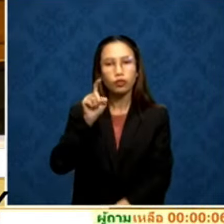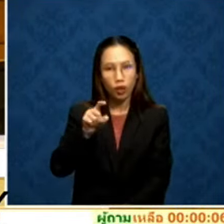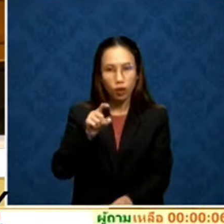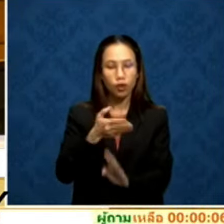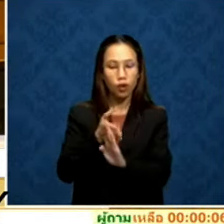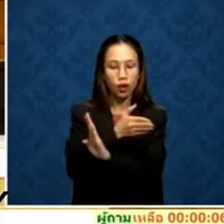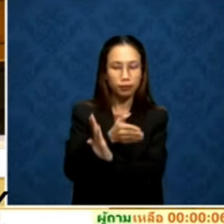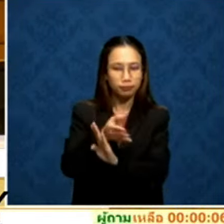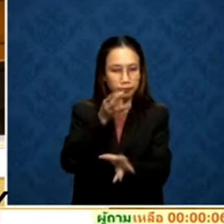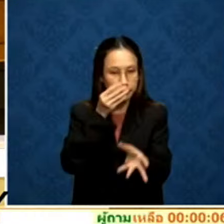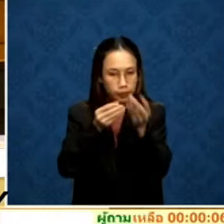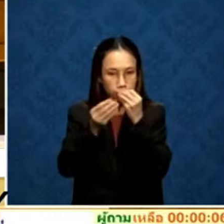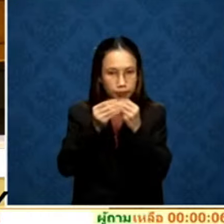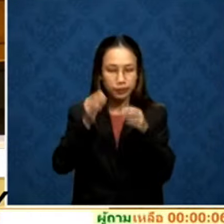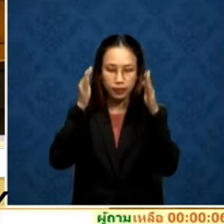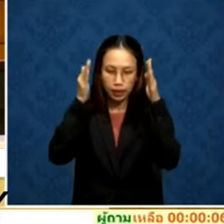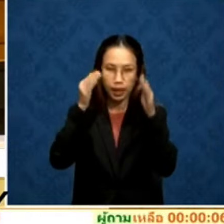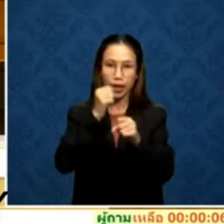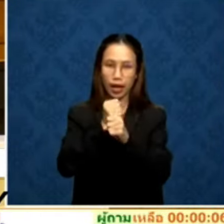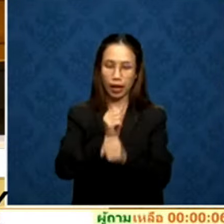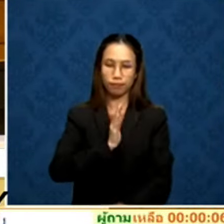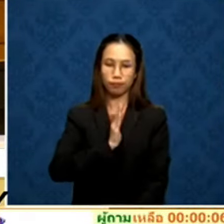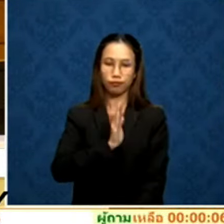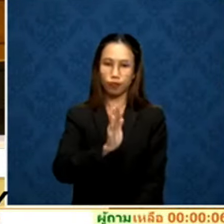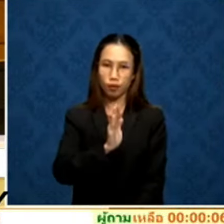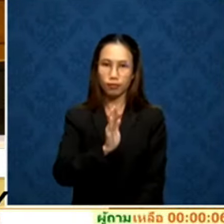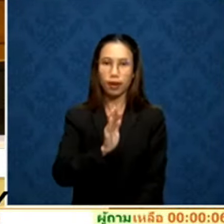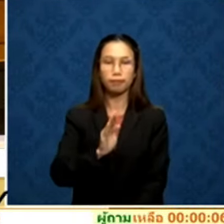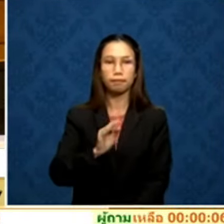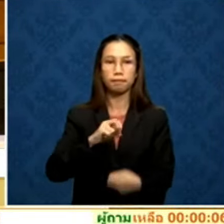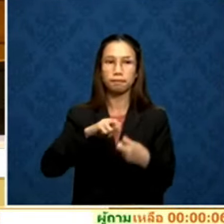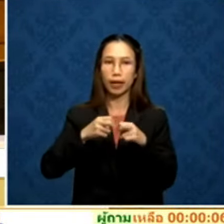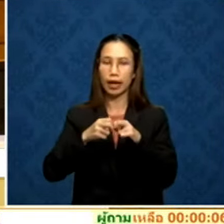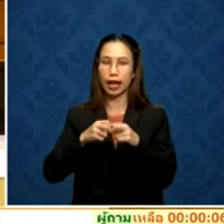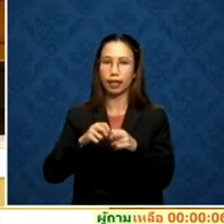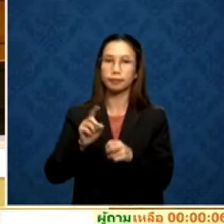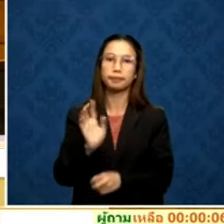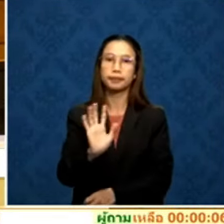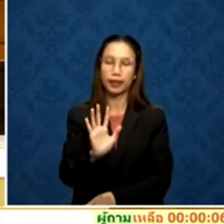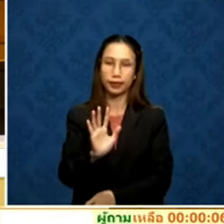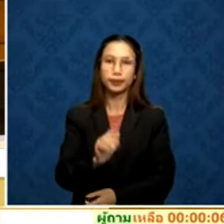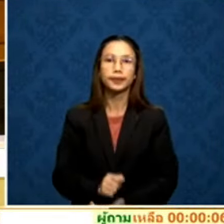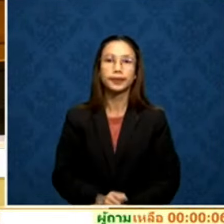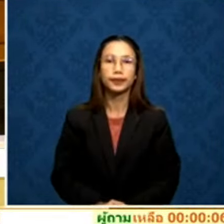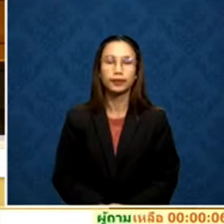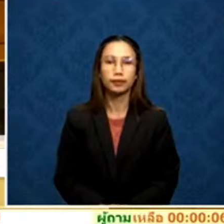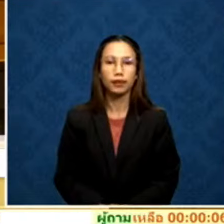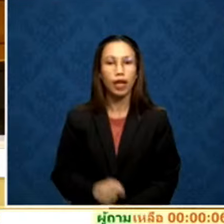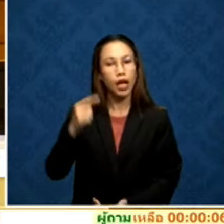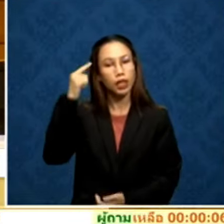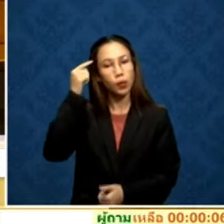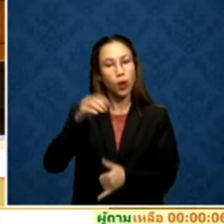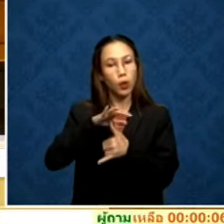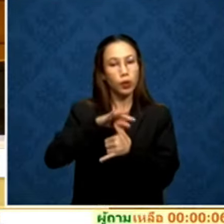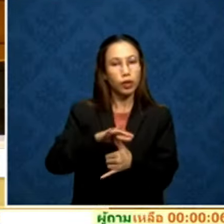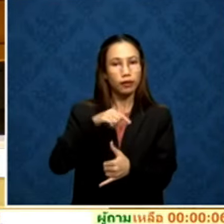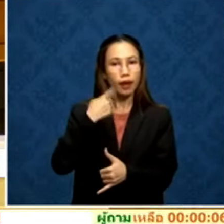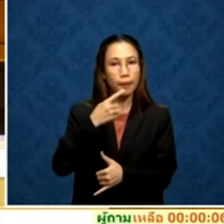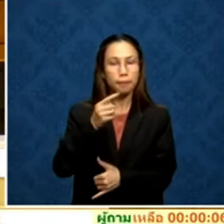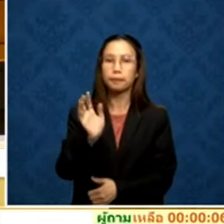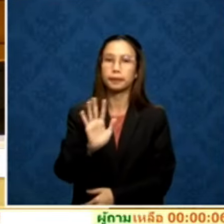ล้วก็ตั้งใจทำให้ซื่อสัตย์สุจริตแล้วก็ปราศจากเรื่องผลประโยชน์ทับซ้อนทุกๆประการนะครับไม่ได้มีการกดดันใครทั้งสิ้นนะ